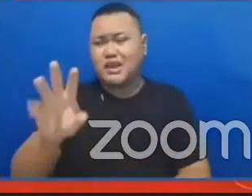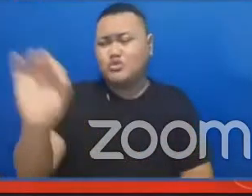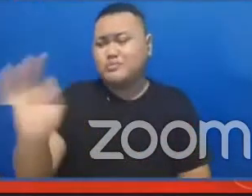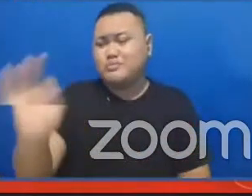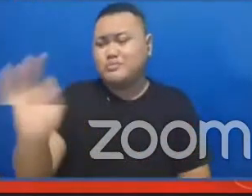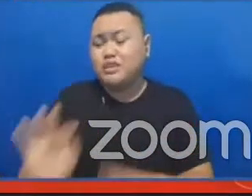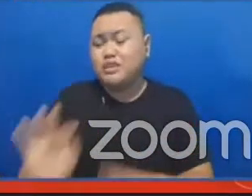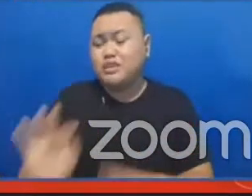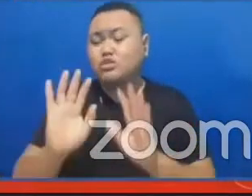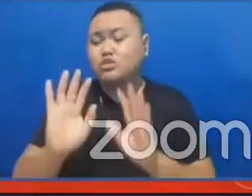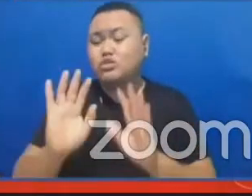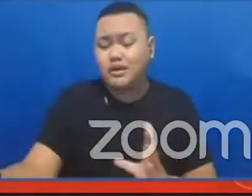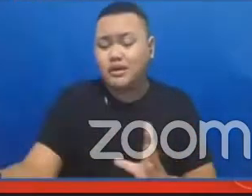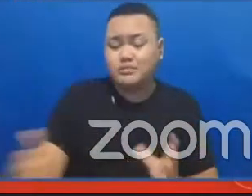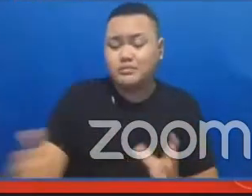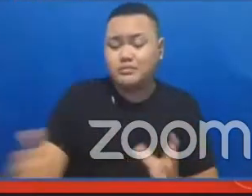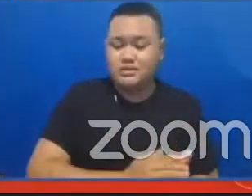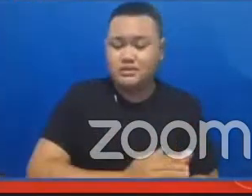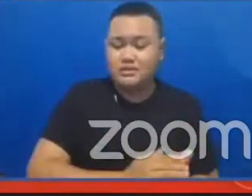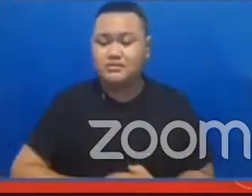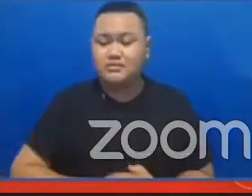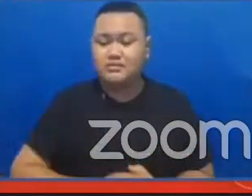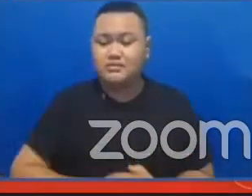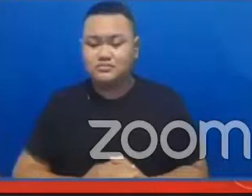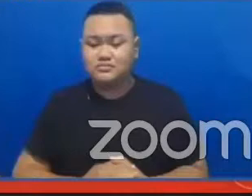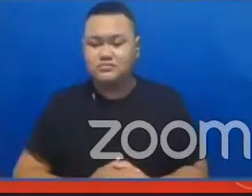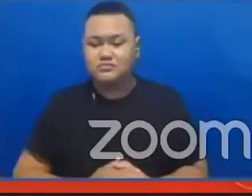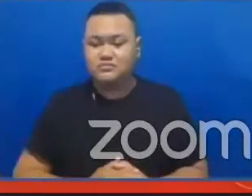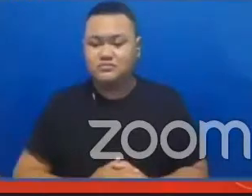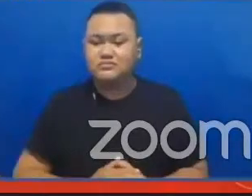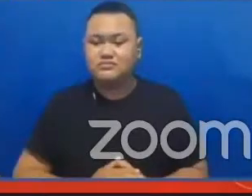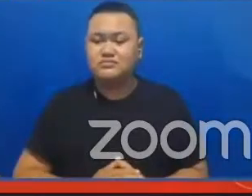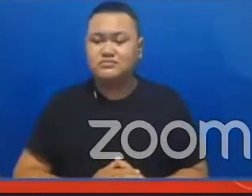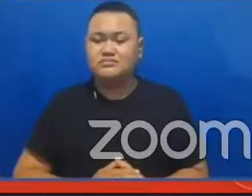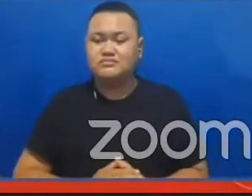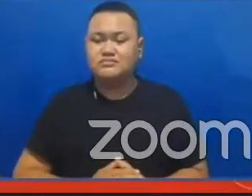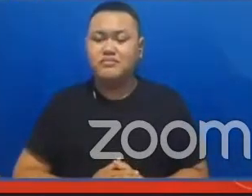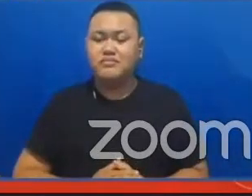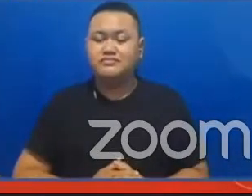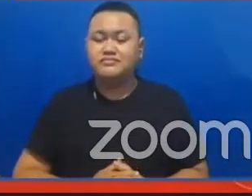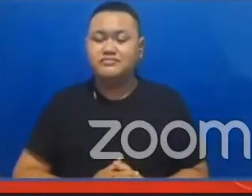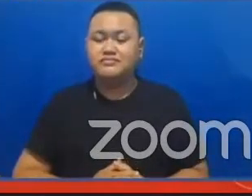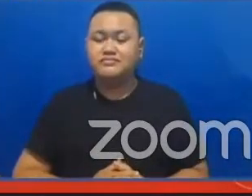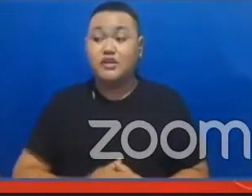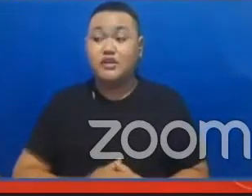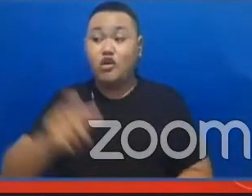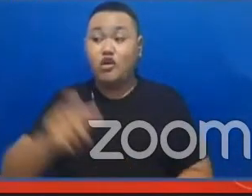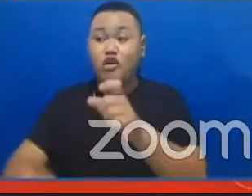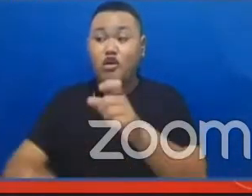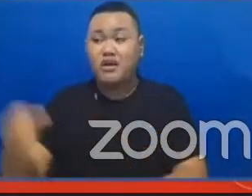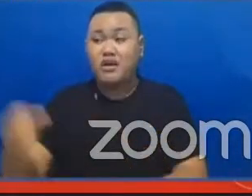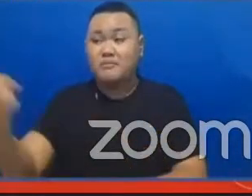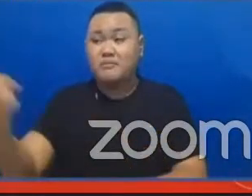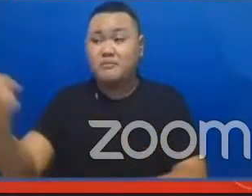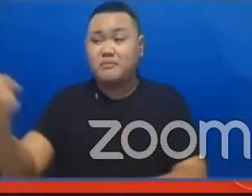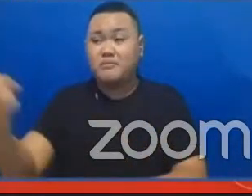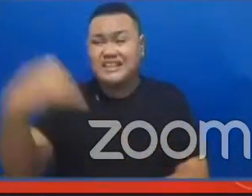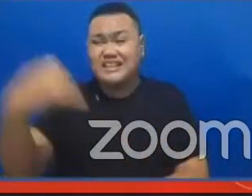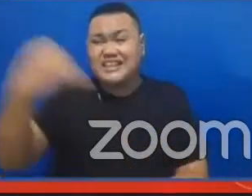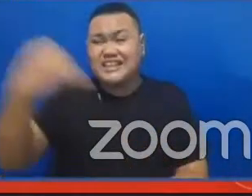kalau melihat ya simulasi seperti tadi, oh ini salah, oh ini salah, mudah ngomongnya. Tetapi